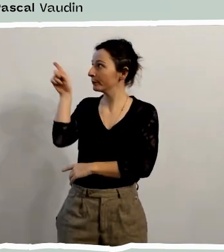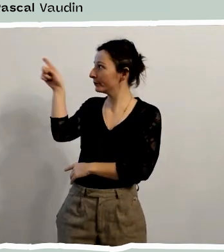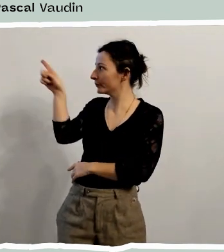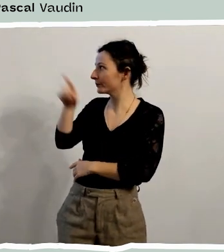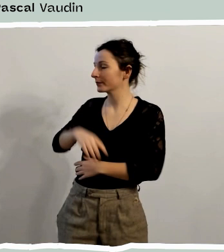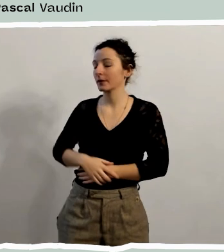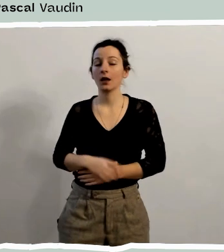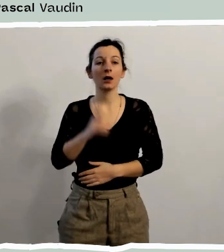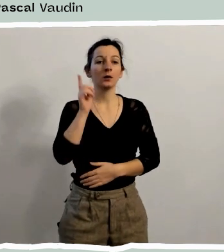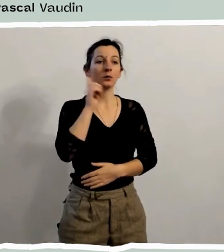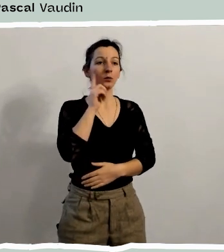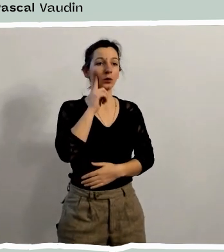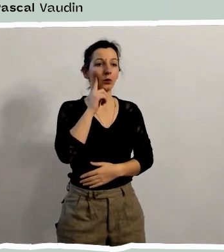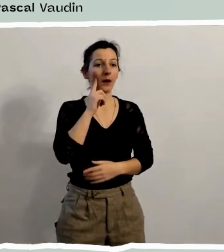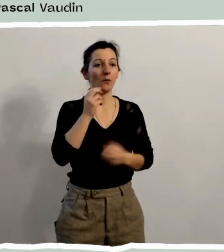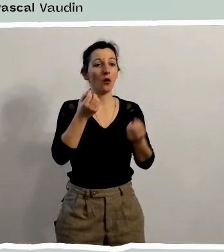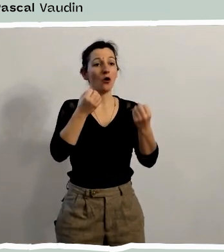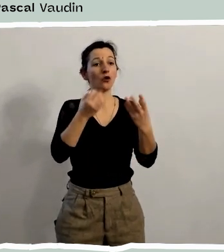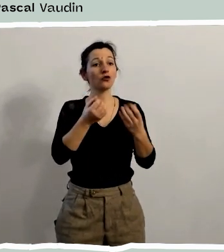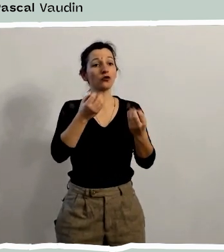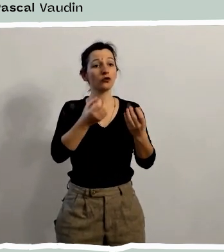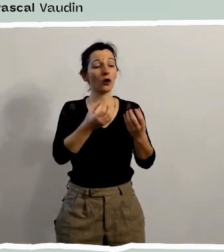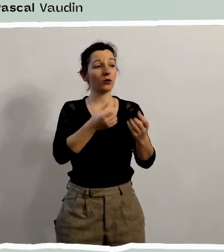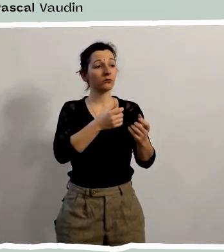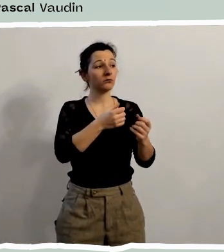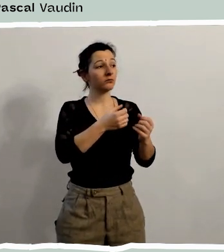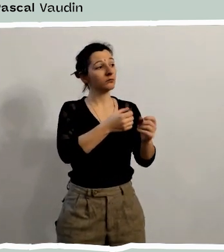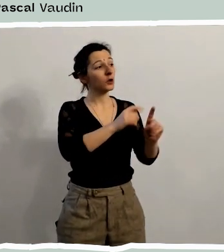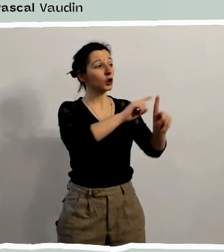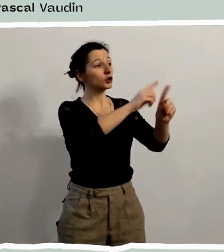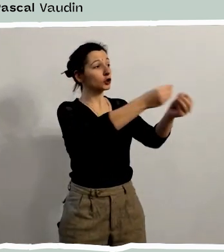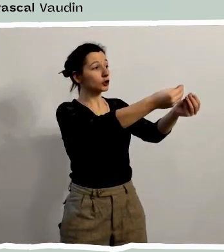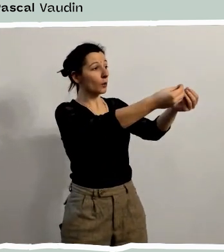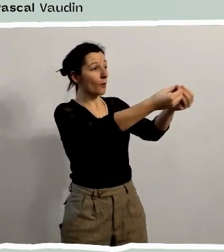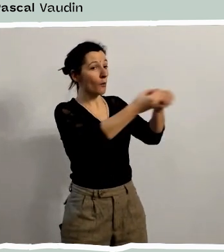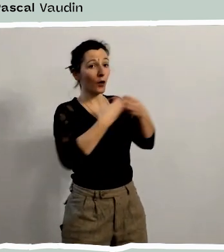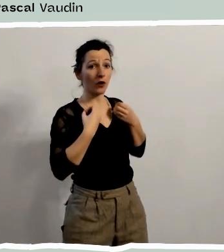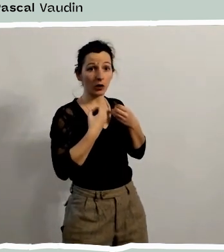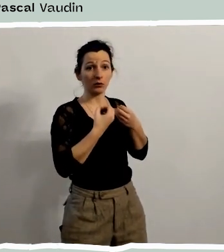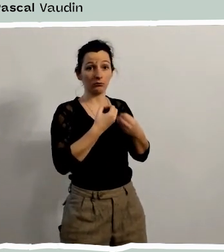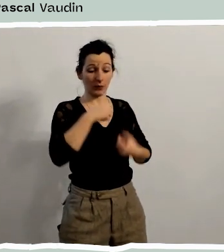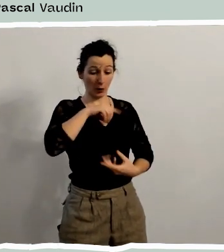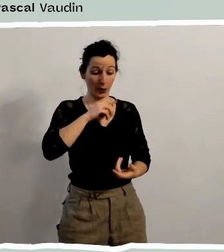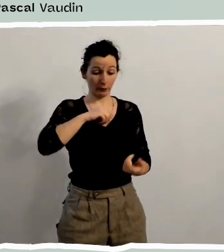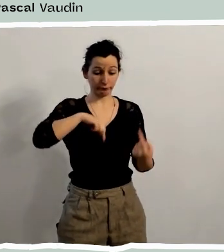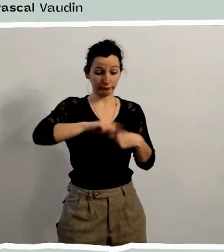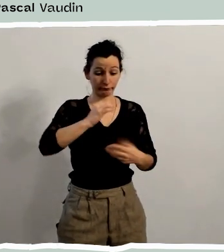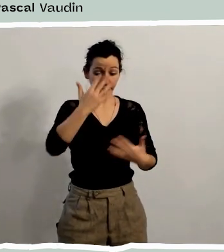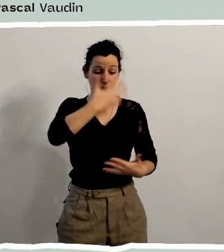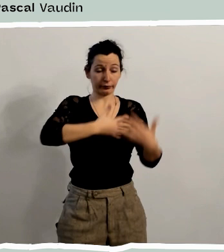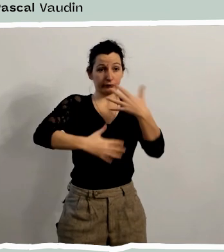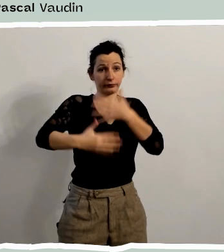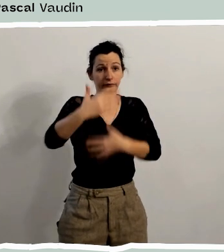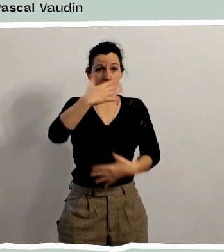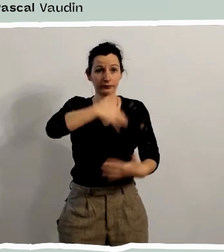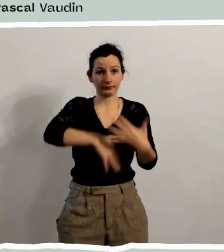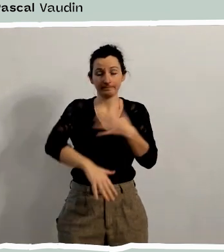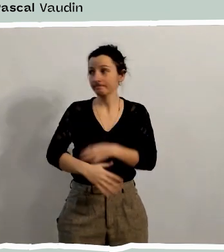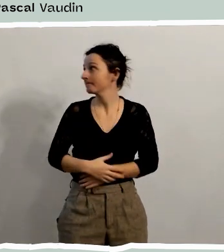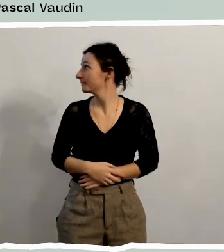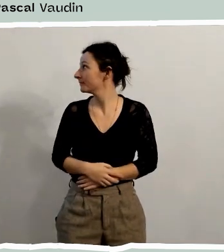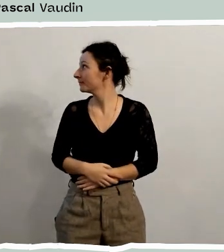que c'est elles qui sont le plus sujets à la perturbation endocrinienne. Je m'explique. Là, sur la ligne du